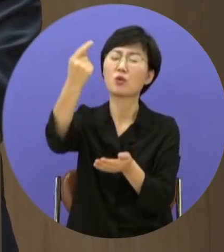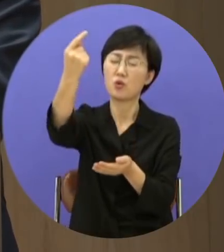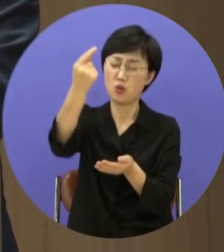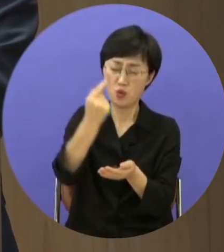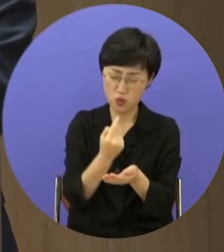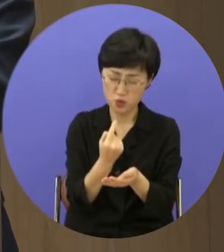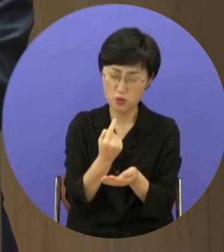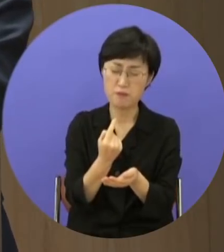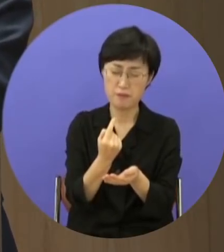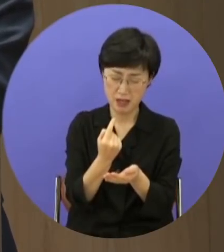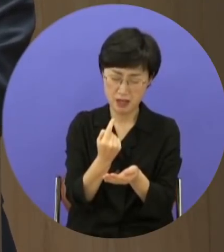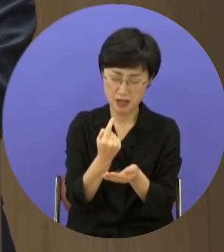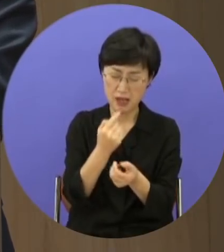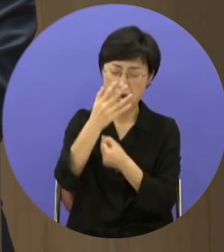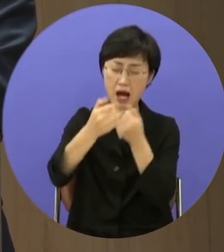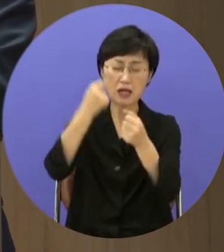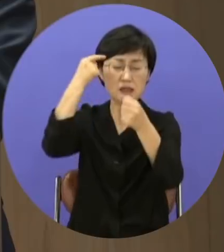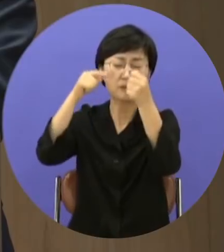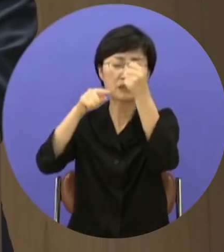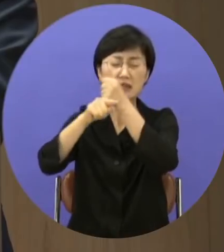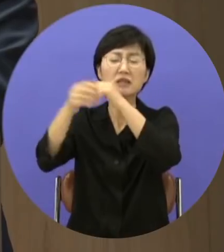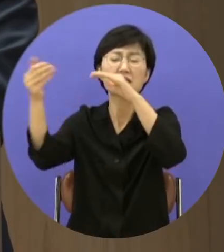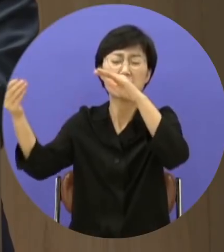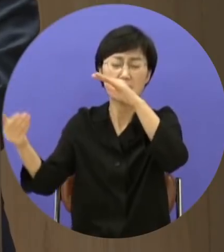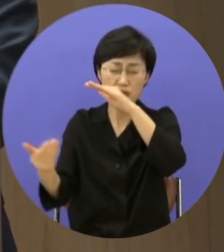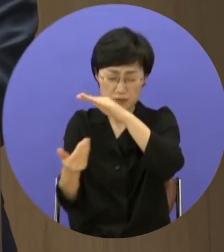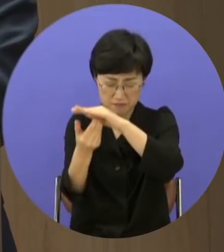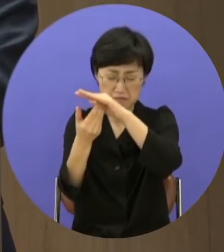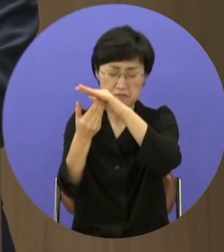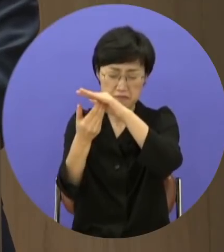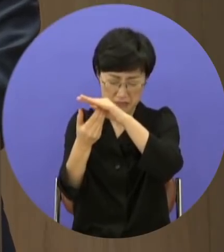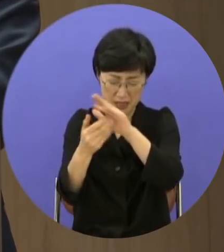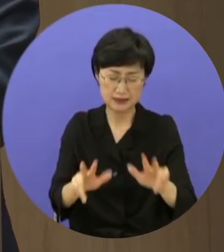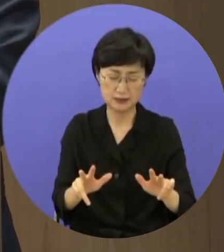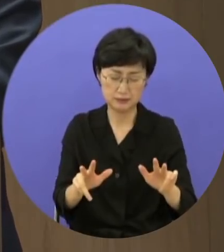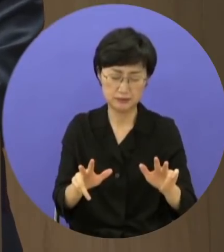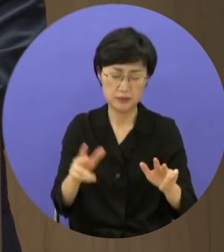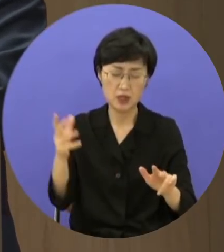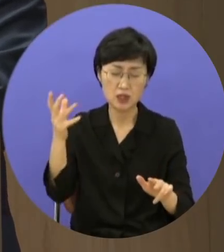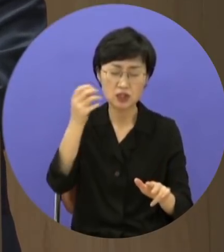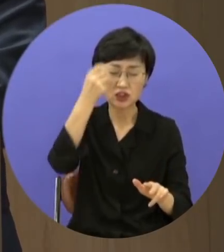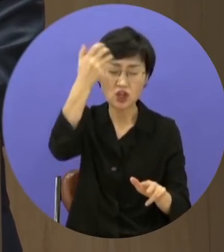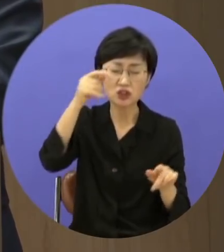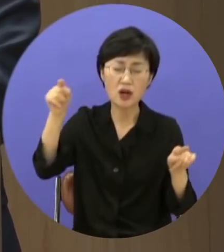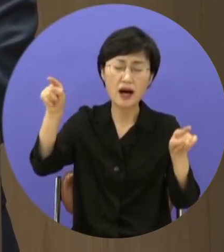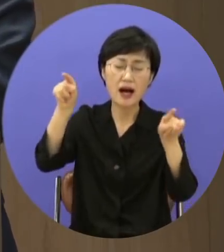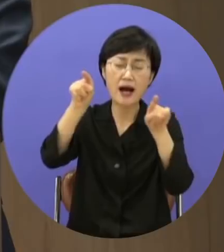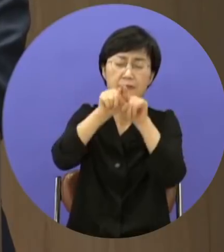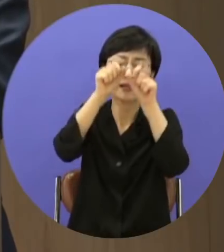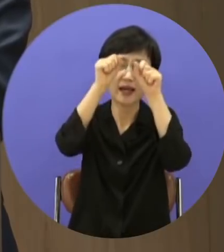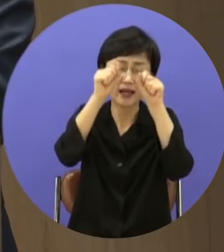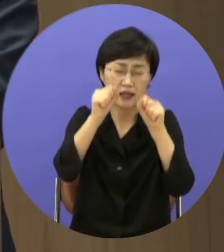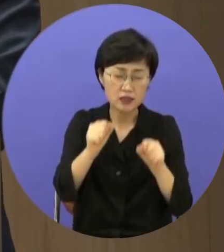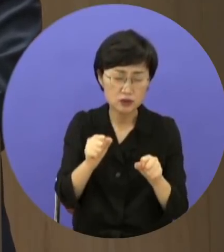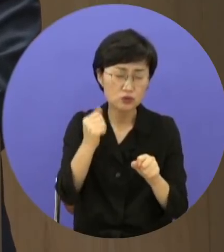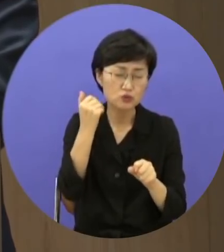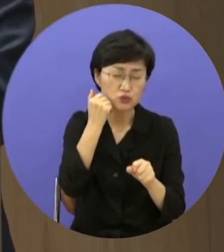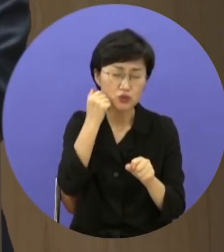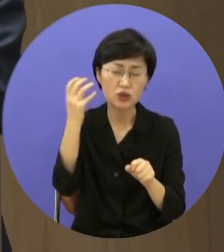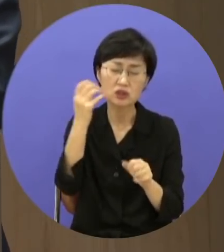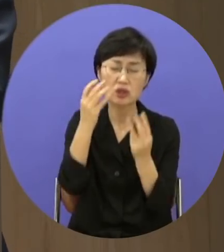이루시고 지금도 성령으로 함께 하시는 성삼위 하나님께 찬양과 경배를